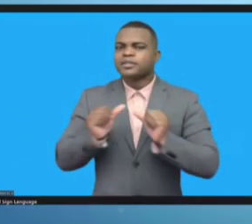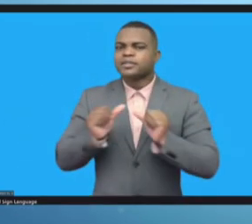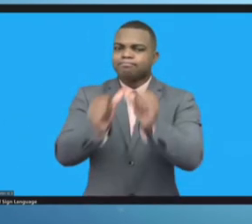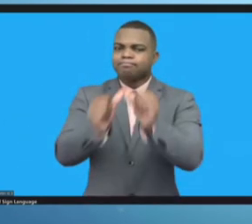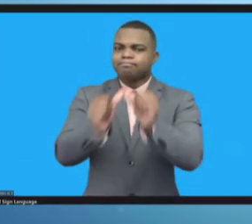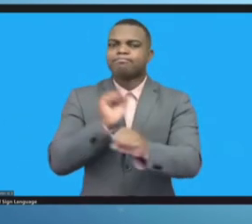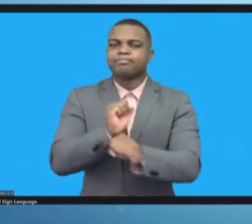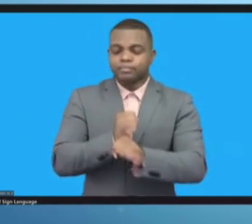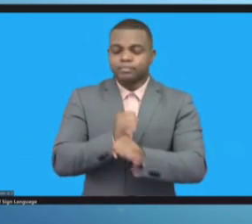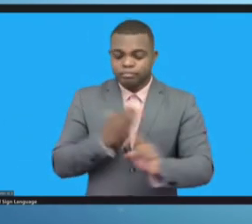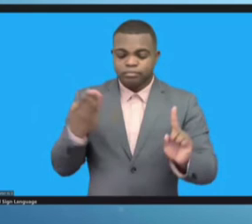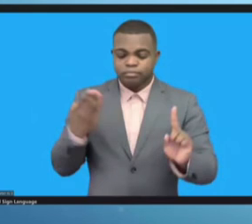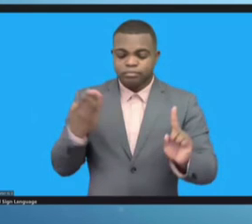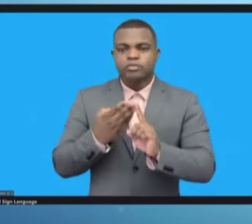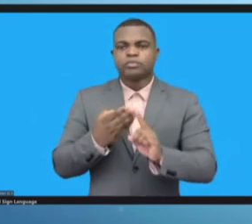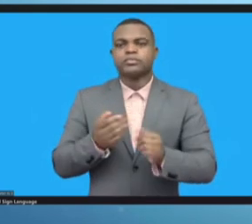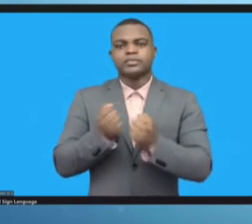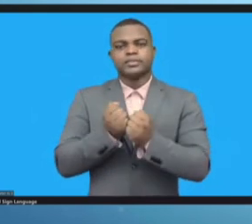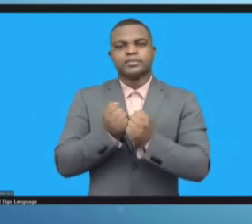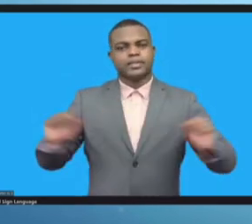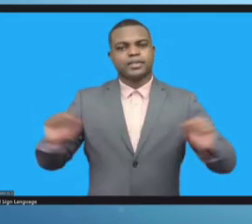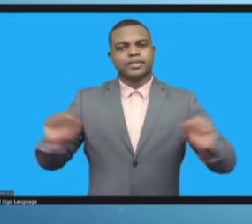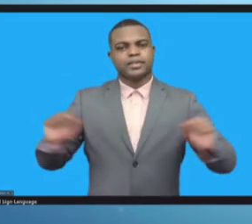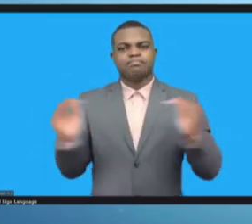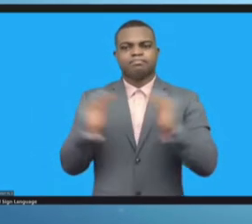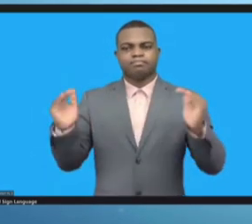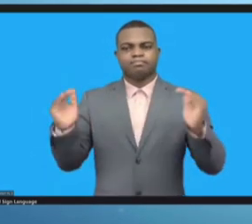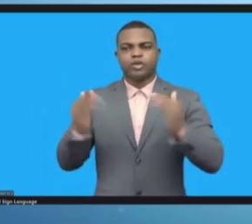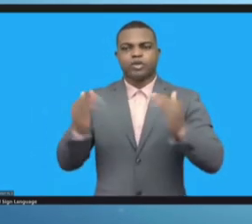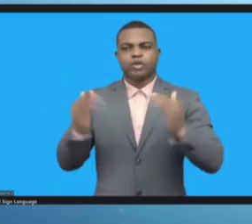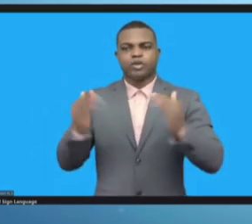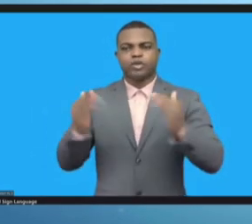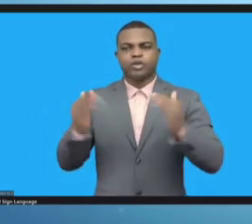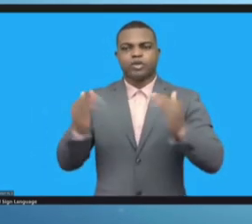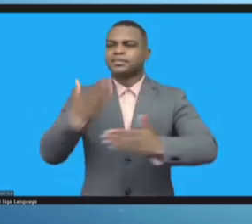Je prie donc le forum FGI et le leader, le panéliste,